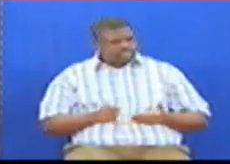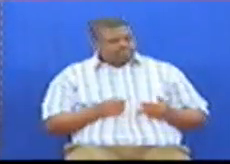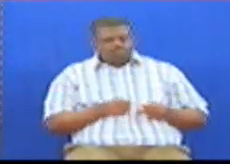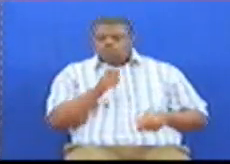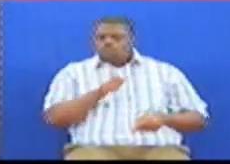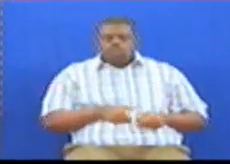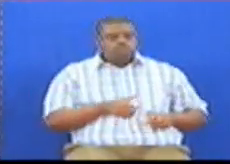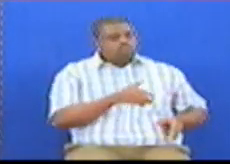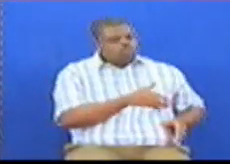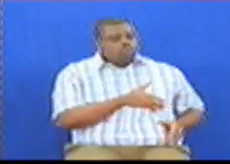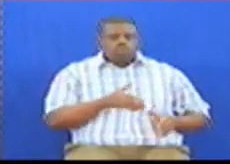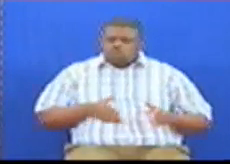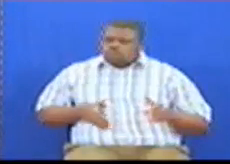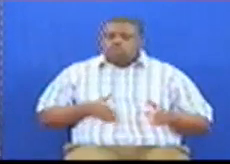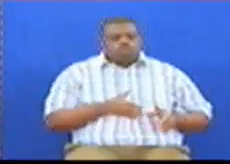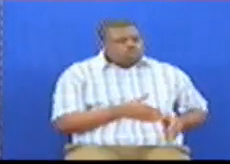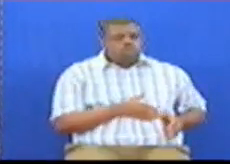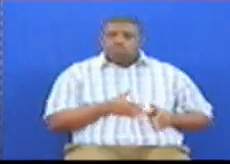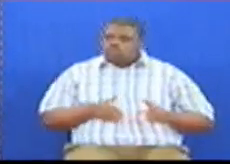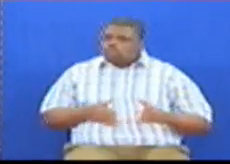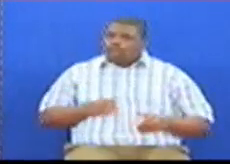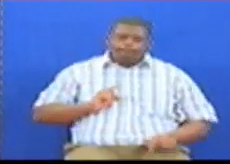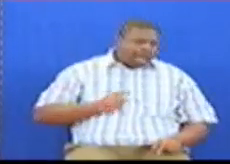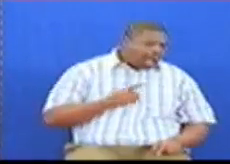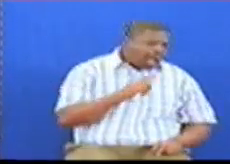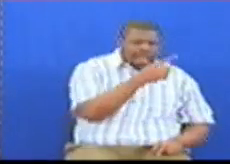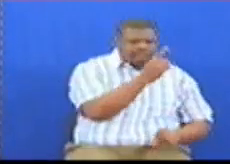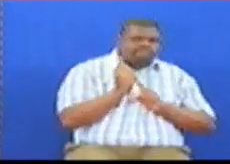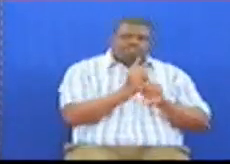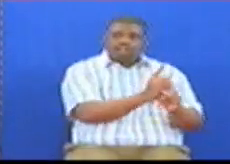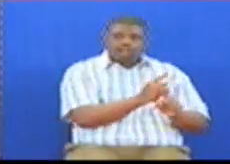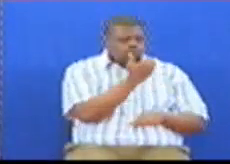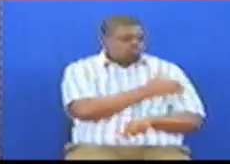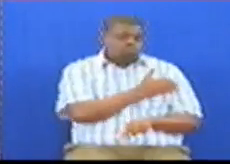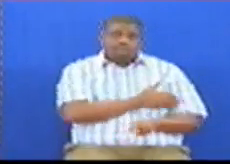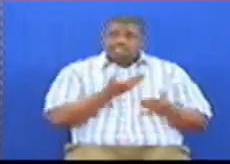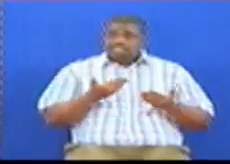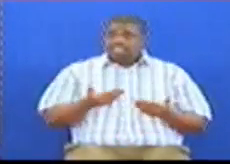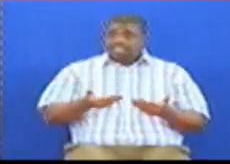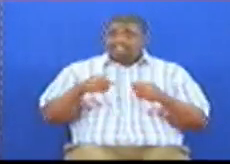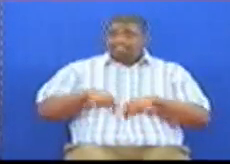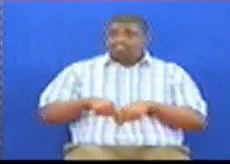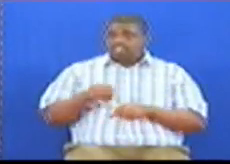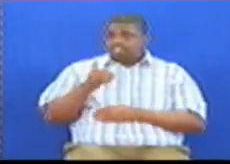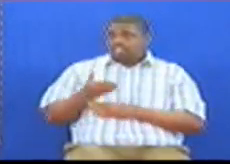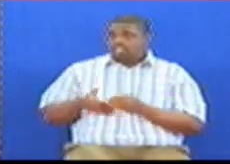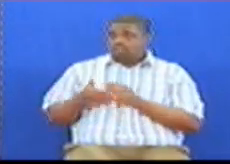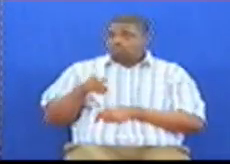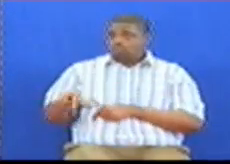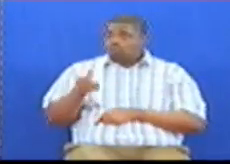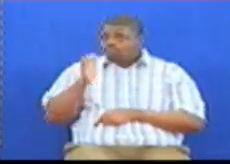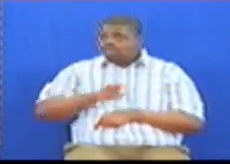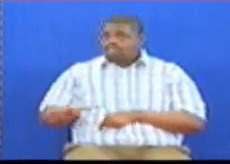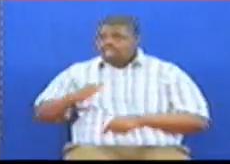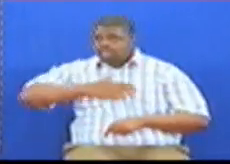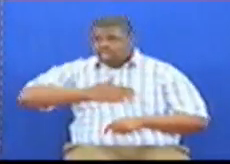kilomita 80, kilomita 50 kufuata huduma hiyo. Sasa hizi tuna jengo hili linalokwenda kumaliziwa. Asante sana